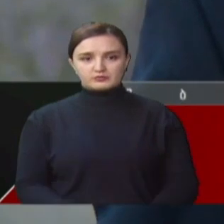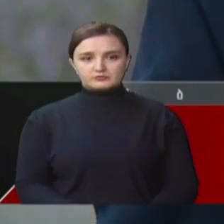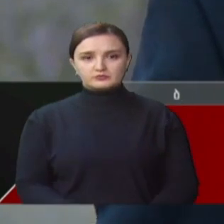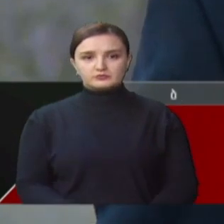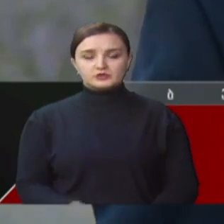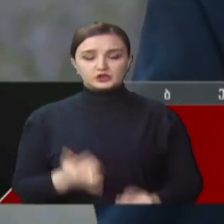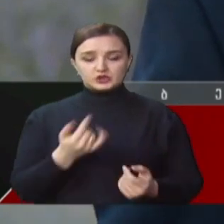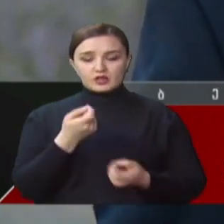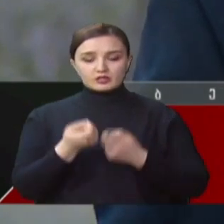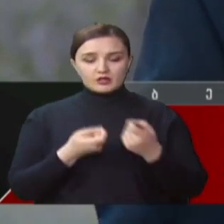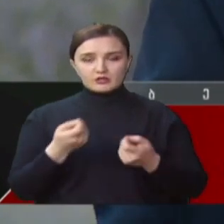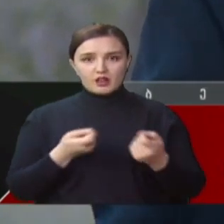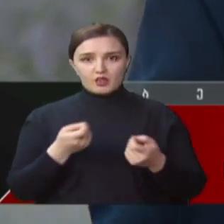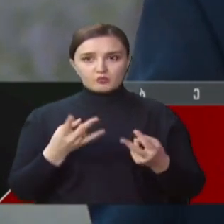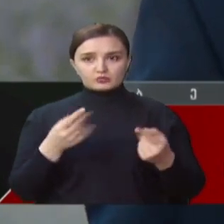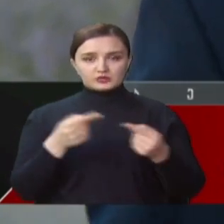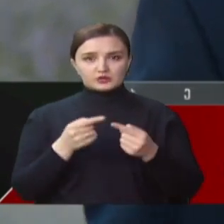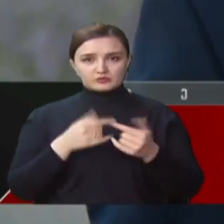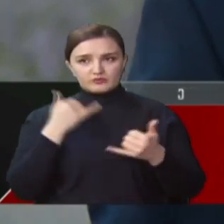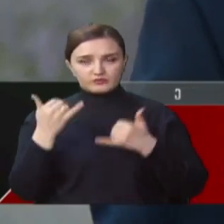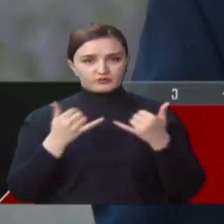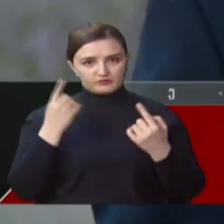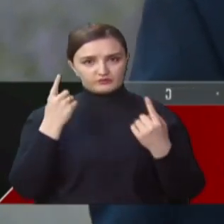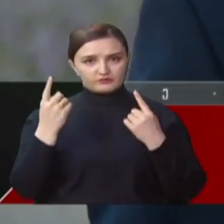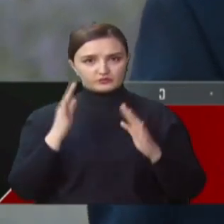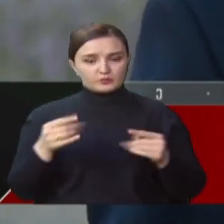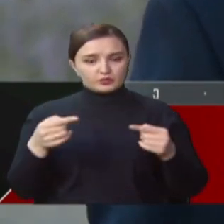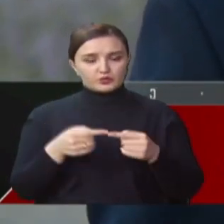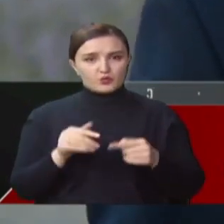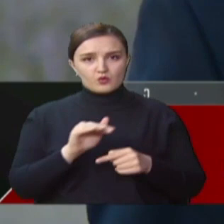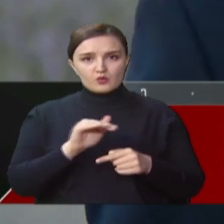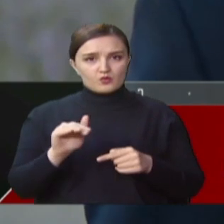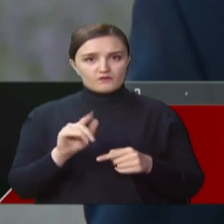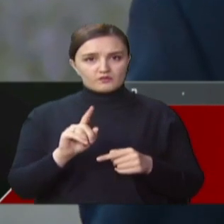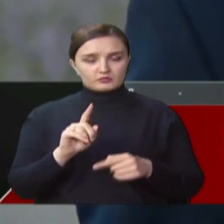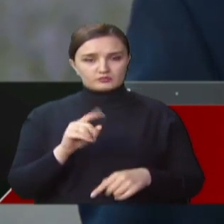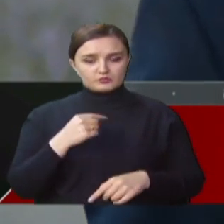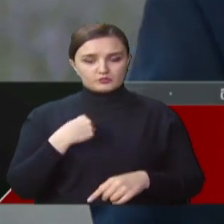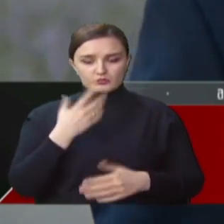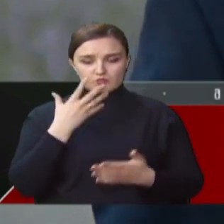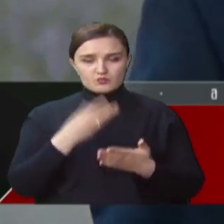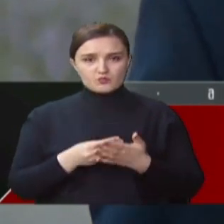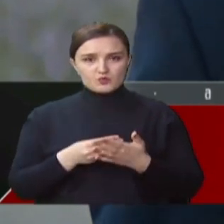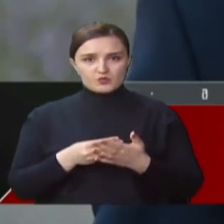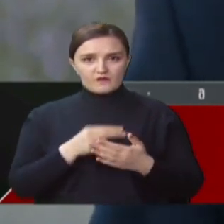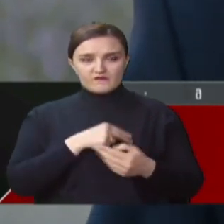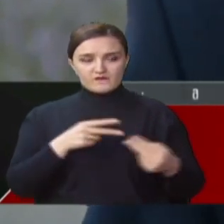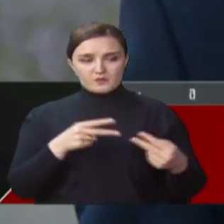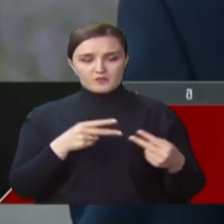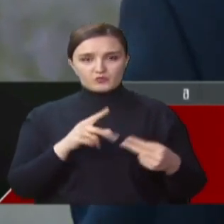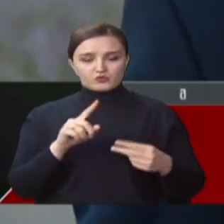დეტალებზე მსჯელობა და დეტალების დაზუსტება. ამიტომ ჩვენი მხრიდან ეს არის საერთო პოზიცია, მათ შორის ჩვენი პარტნიორების,